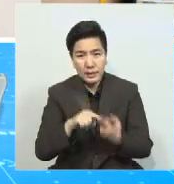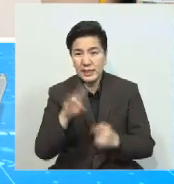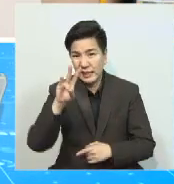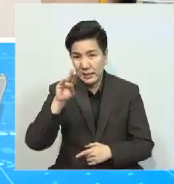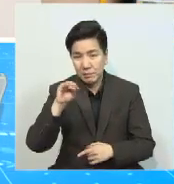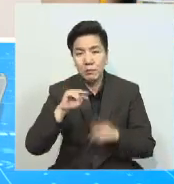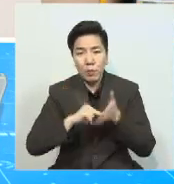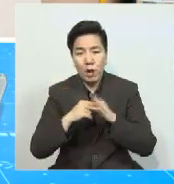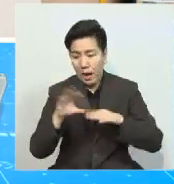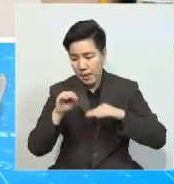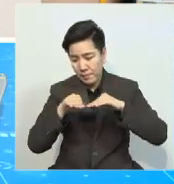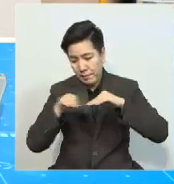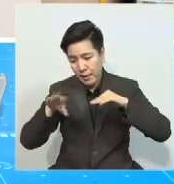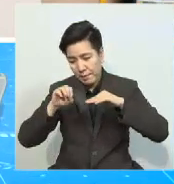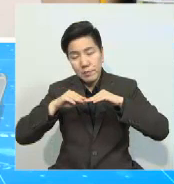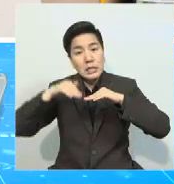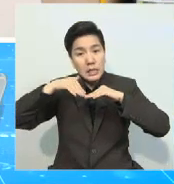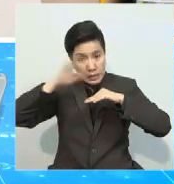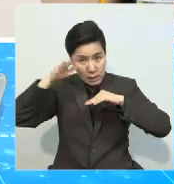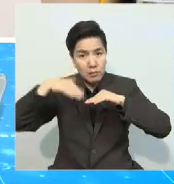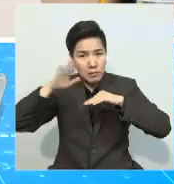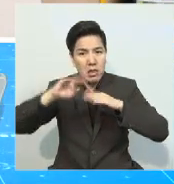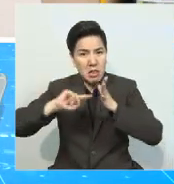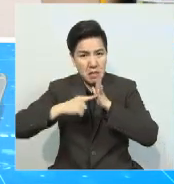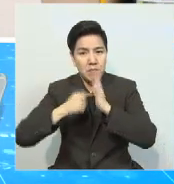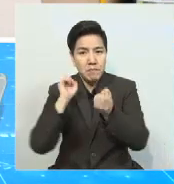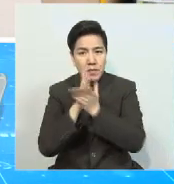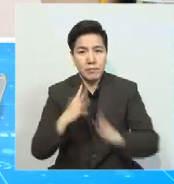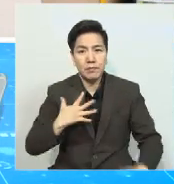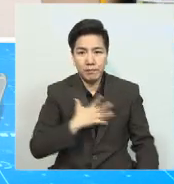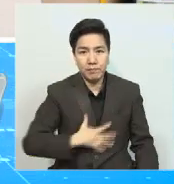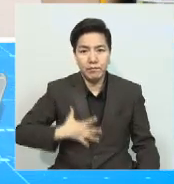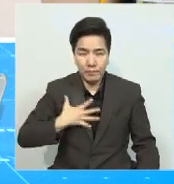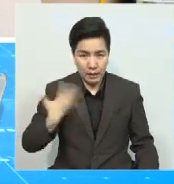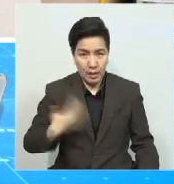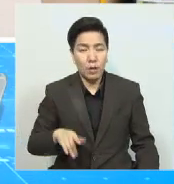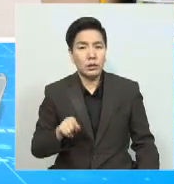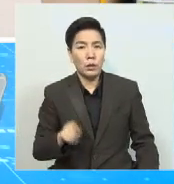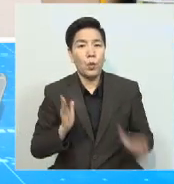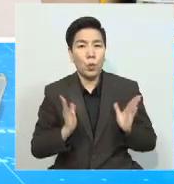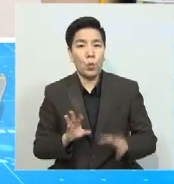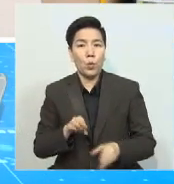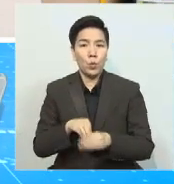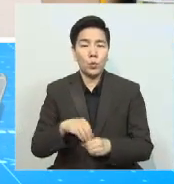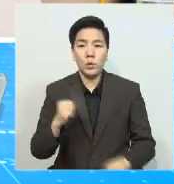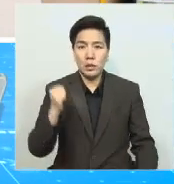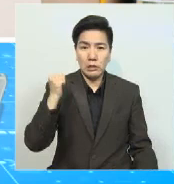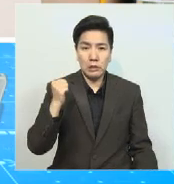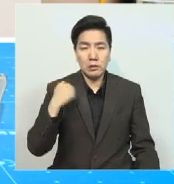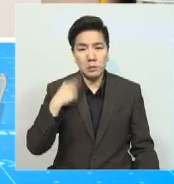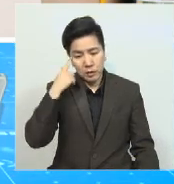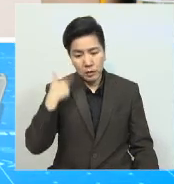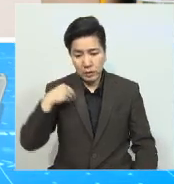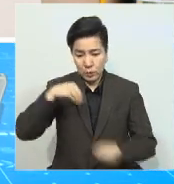70นี่ก็ถือว่าเกิน50ก็อยู่ในช่วงของเริ่มมีผลกระทบต่อสุขภาพแล้วอันเนี้ยคนที่ยืนรถเมล์เมื่อเช้าผมก็